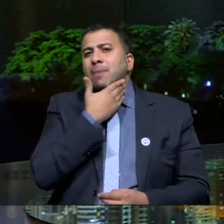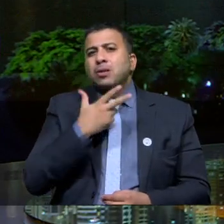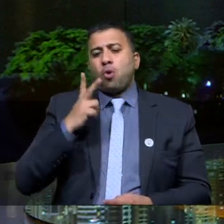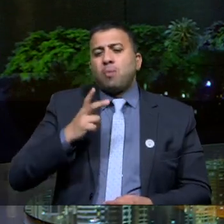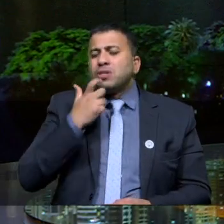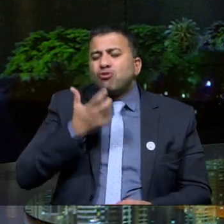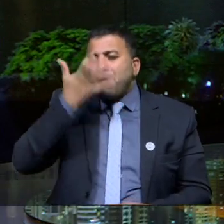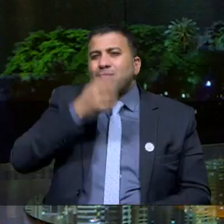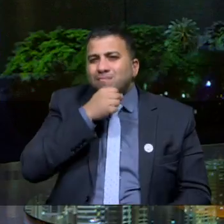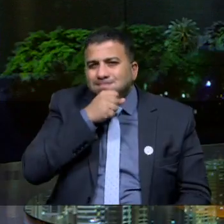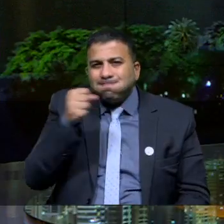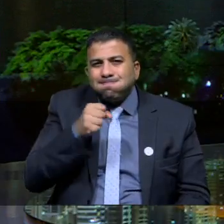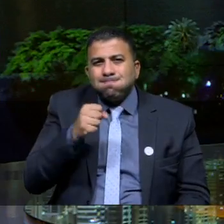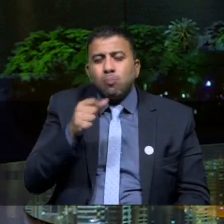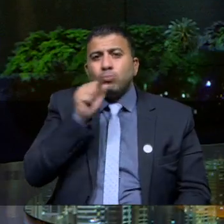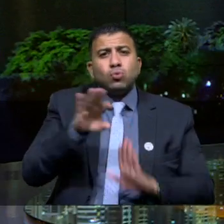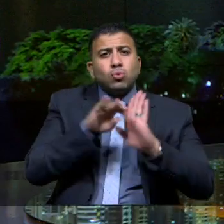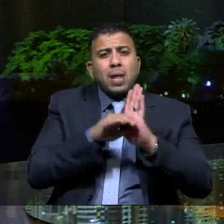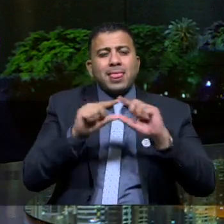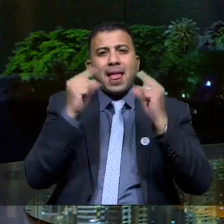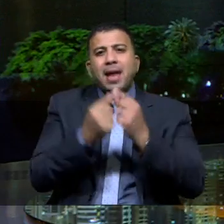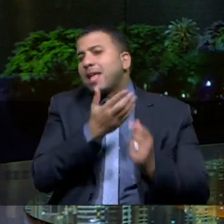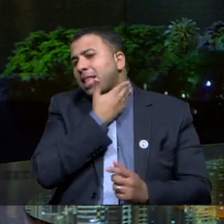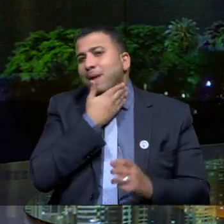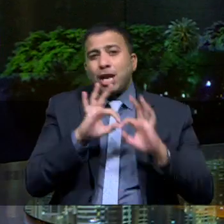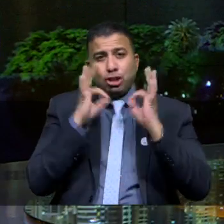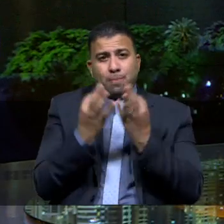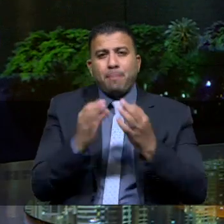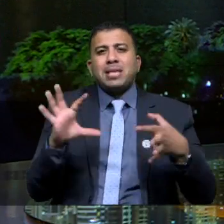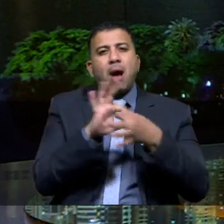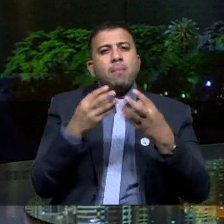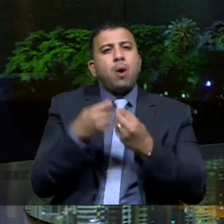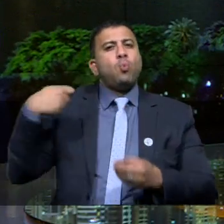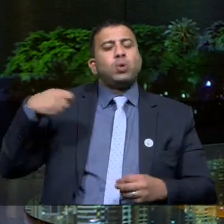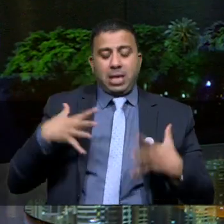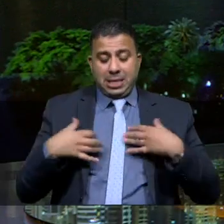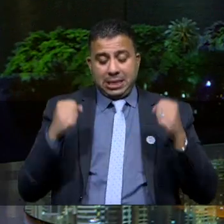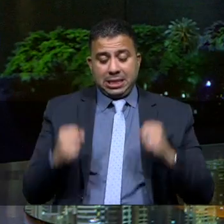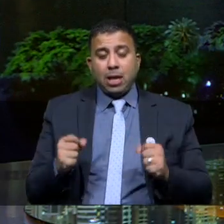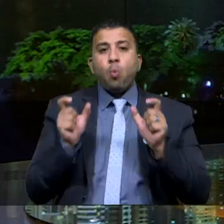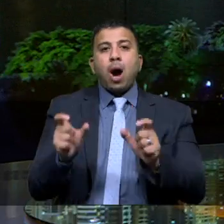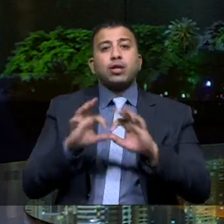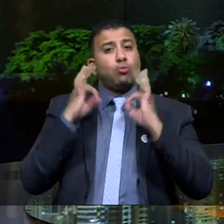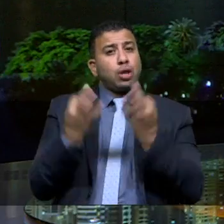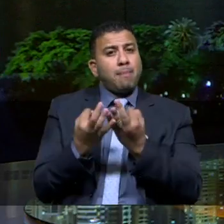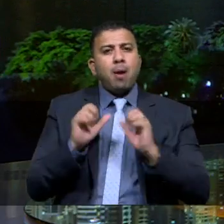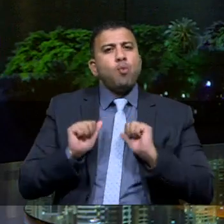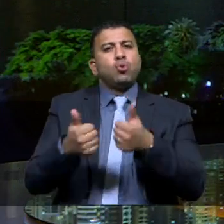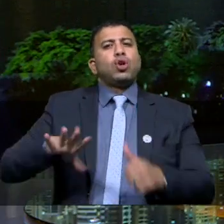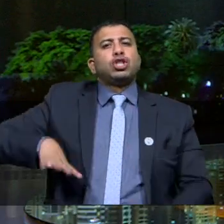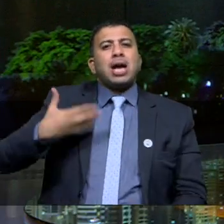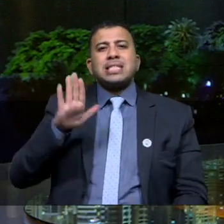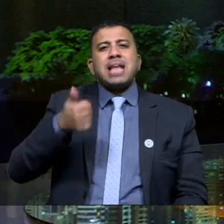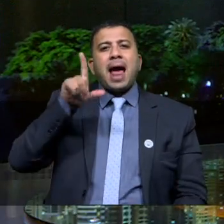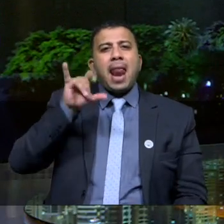لخدمات كبار السن الذي تنظمه دائرة الخدمات الاجتماعية بالتعاون مع وزارة الصحة ووقاية المجتمع، وذلك بحضور